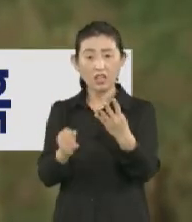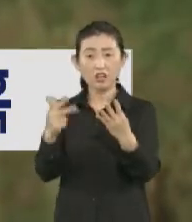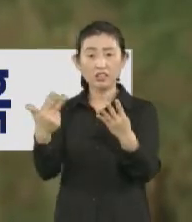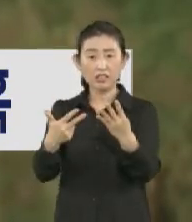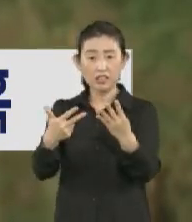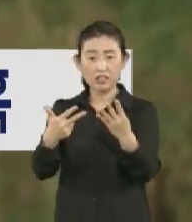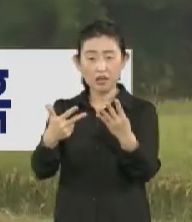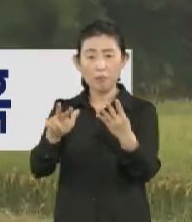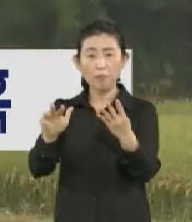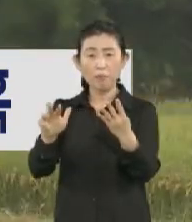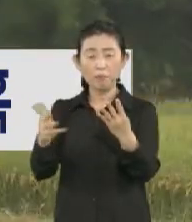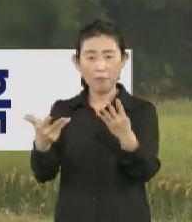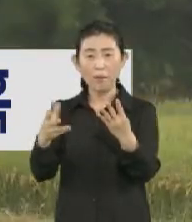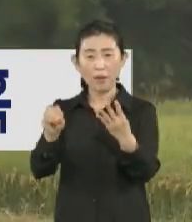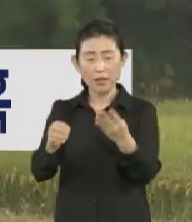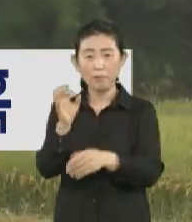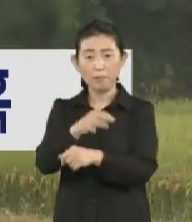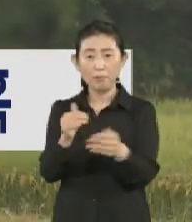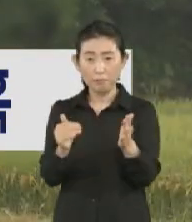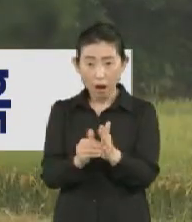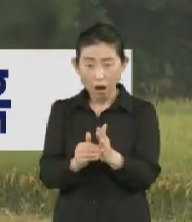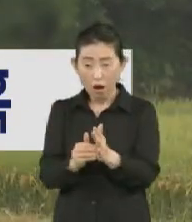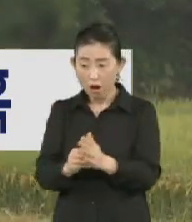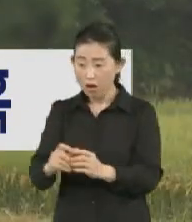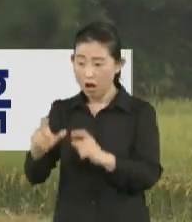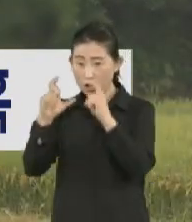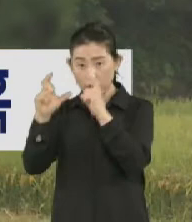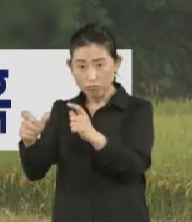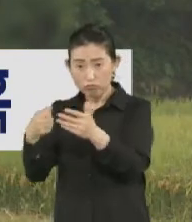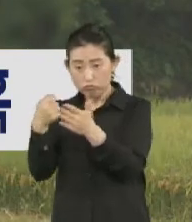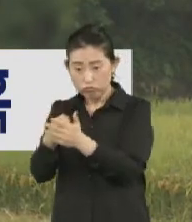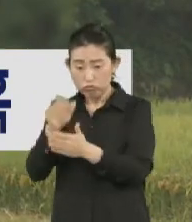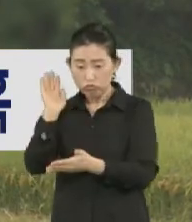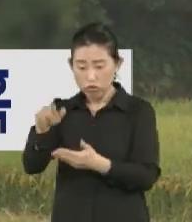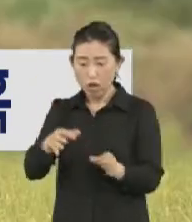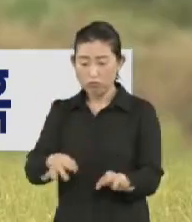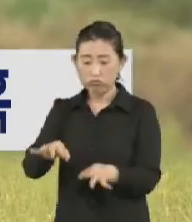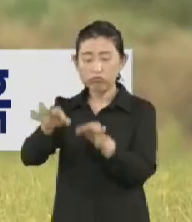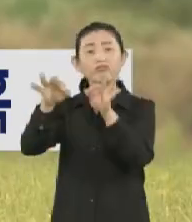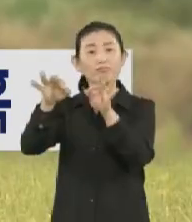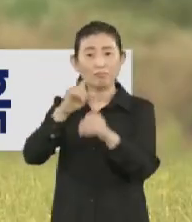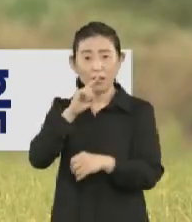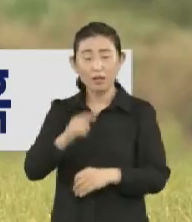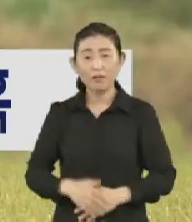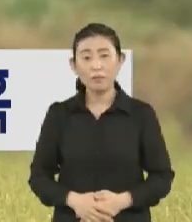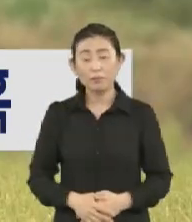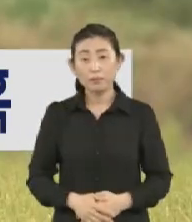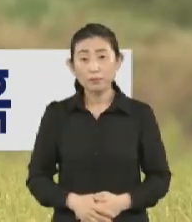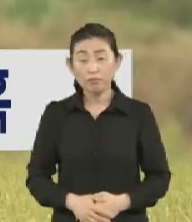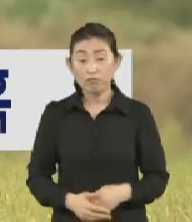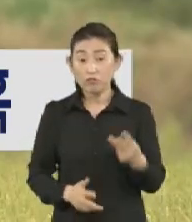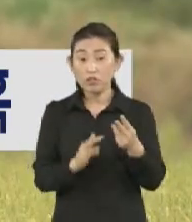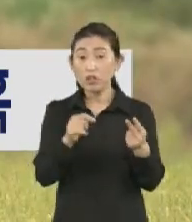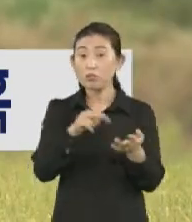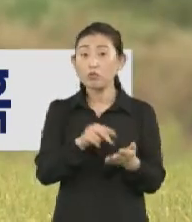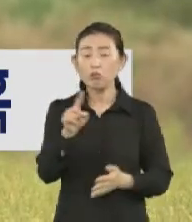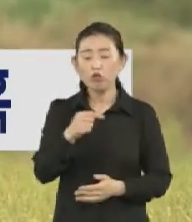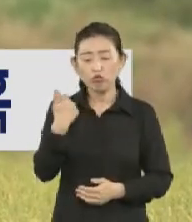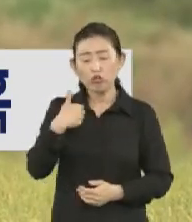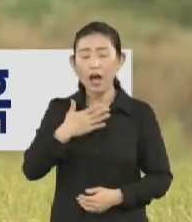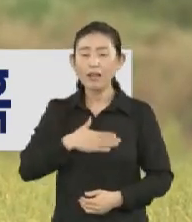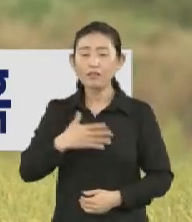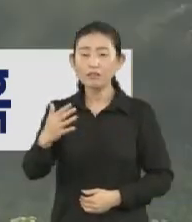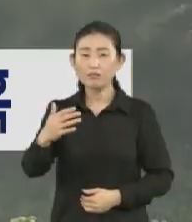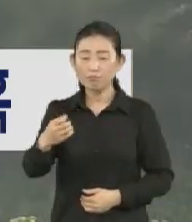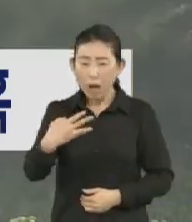7백만 원의 사들였고 국가산단 지정 2호 시세가 크게 오른 것으로 알려졌습니다 당사자들은 지인 추천으로